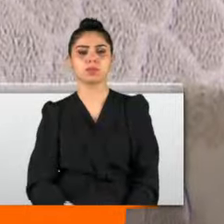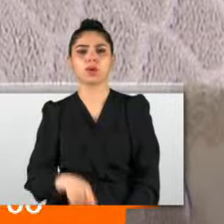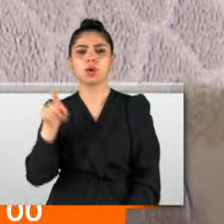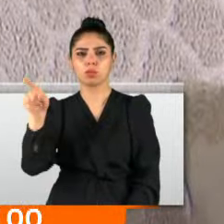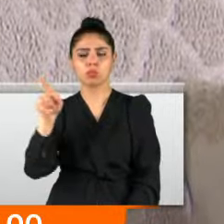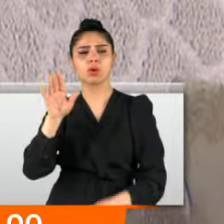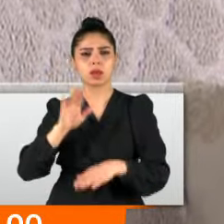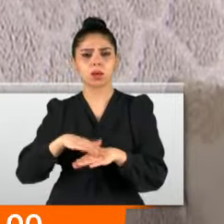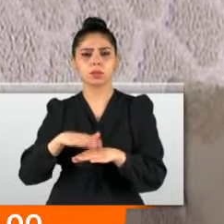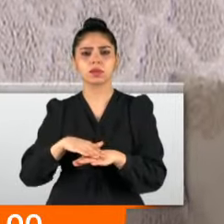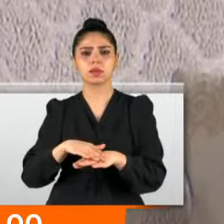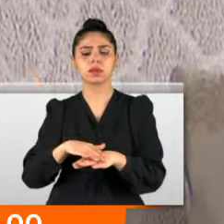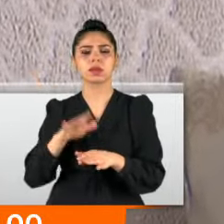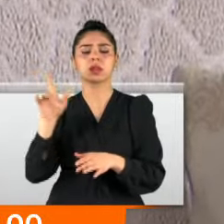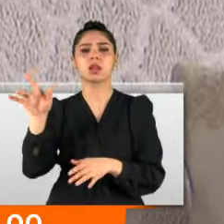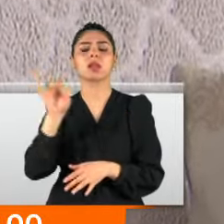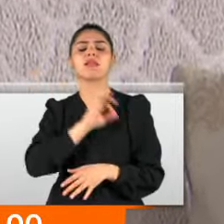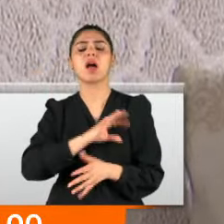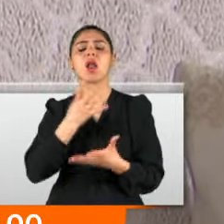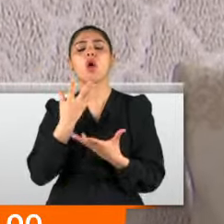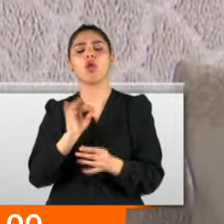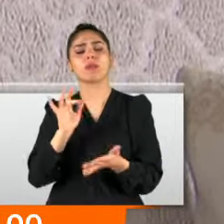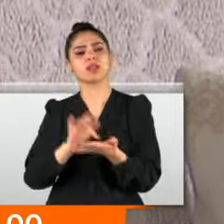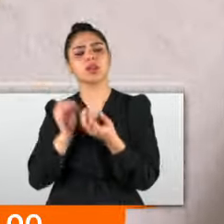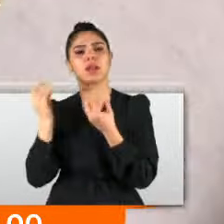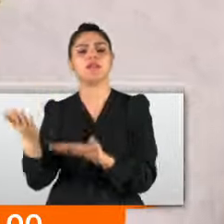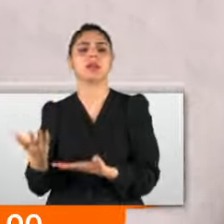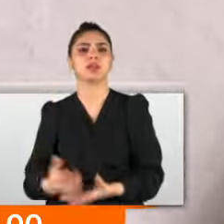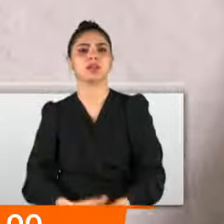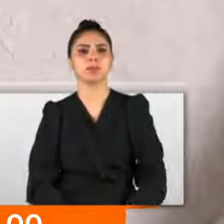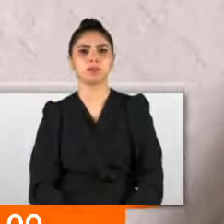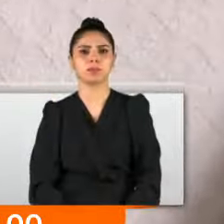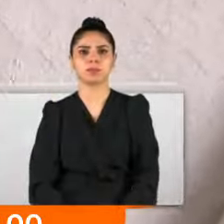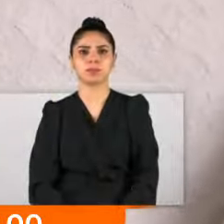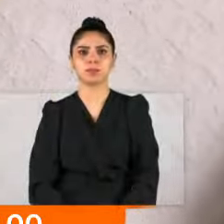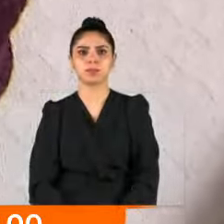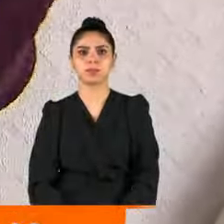bu yaptıklarının yanlarına kâr kalmasını istemiyorum Ben bir anne olarak abone ol